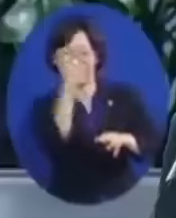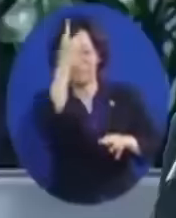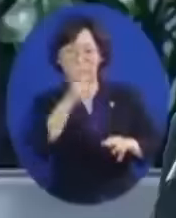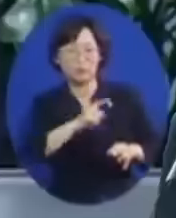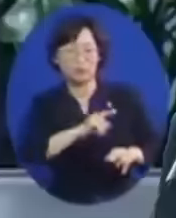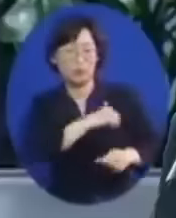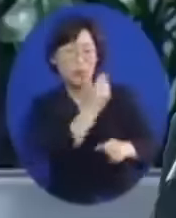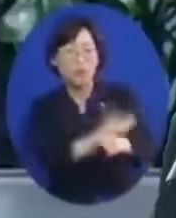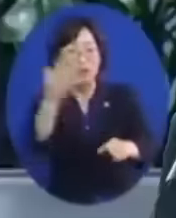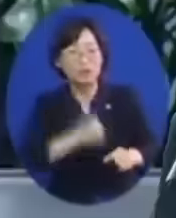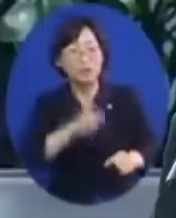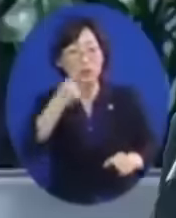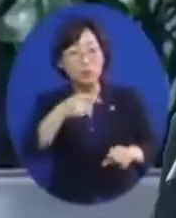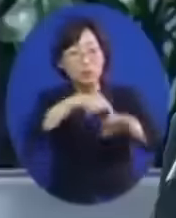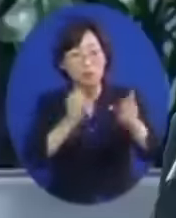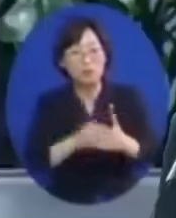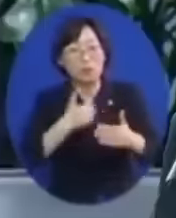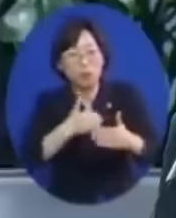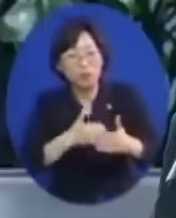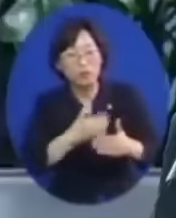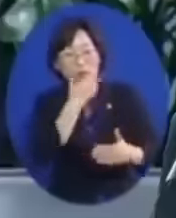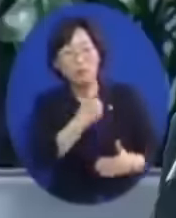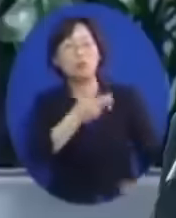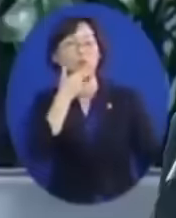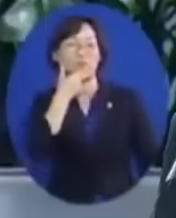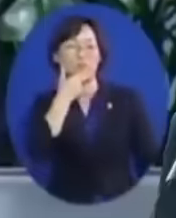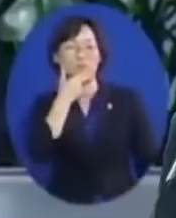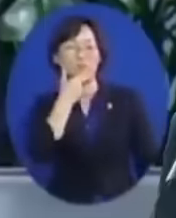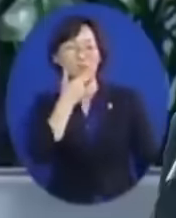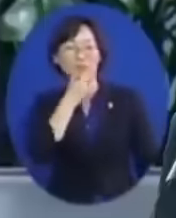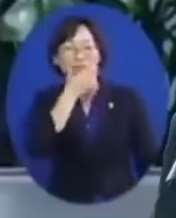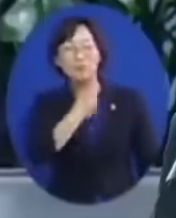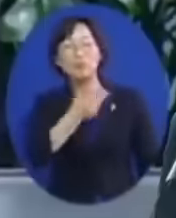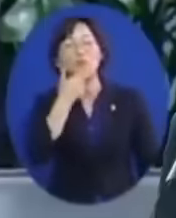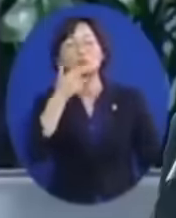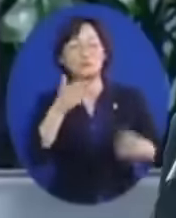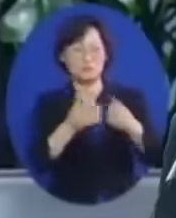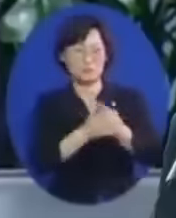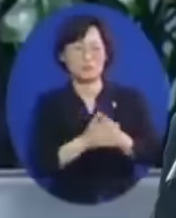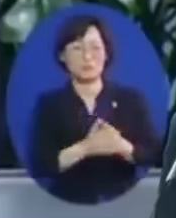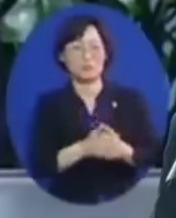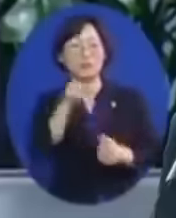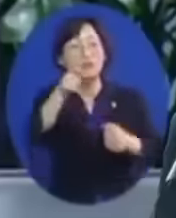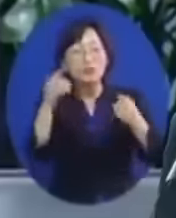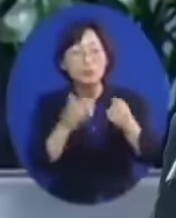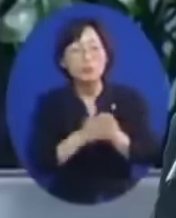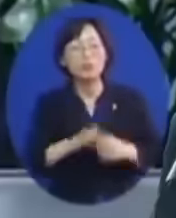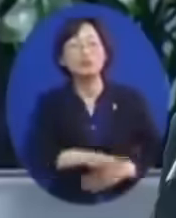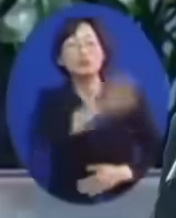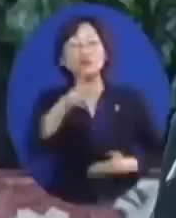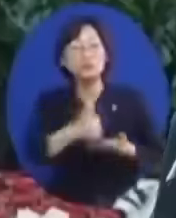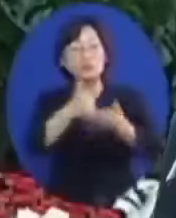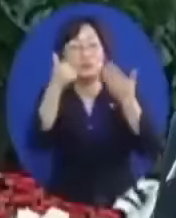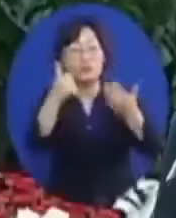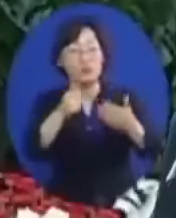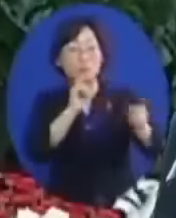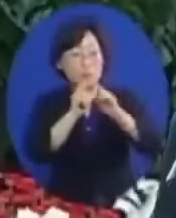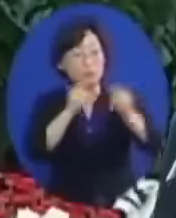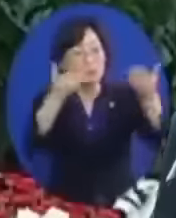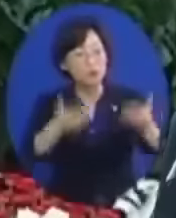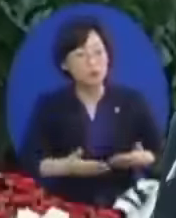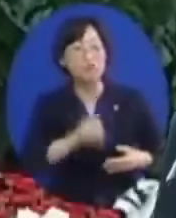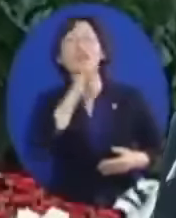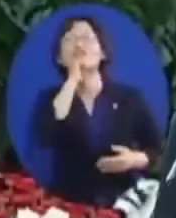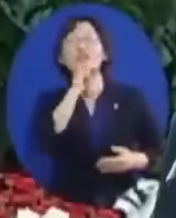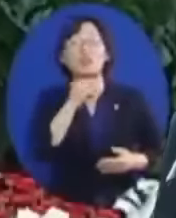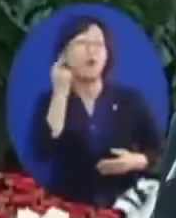있어도 마음에 불안한 사람이 무슨 행복이 있는 것입니까? 행복이 없는 것입니다. 그러므로 우리 주님께서 말씀하시는 것은